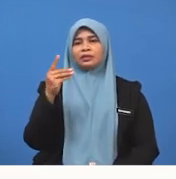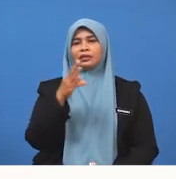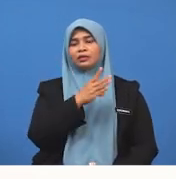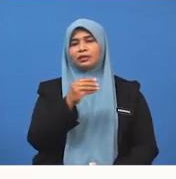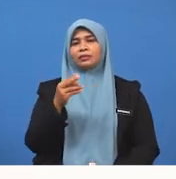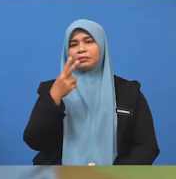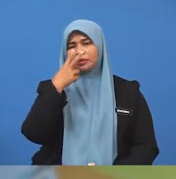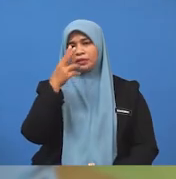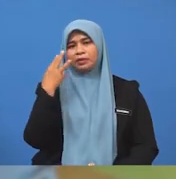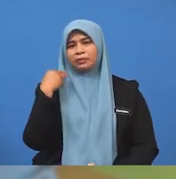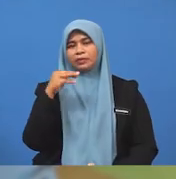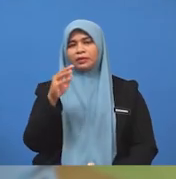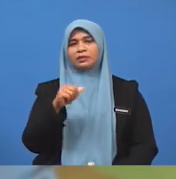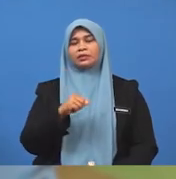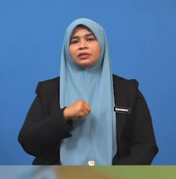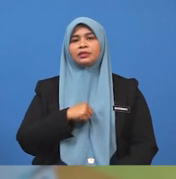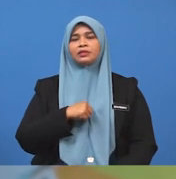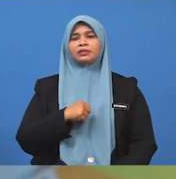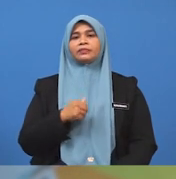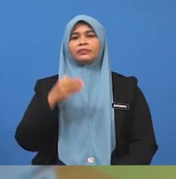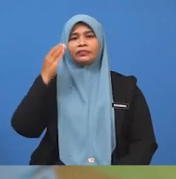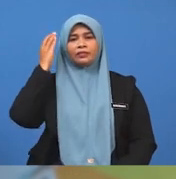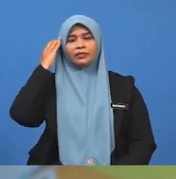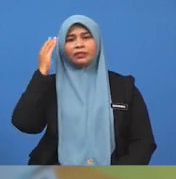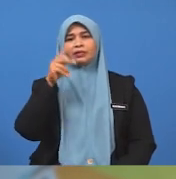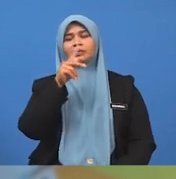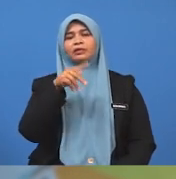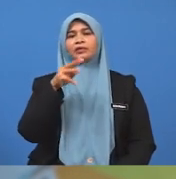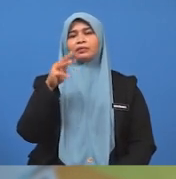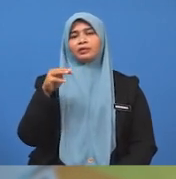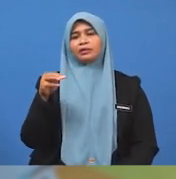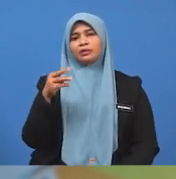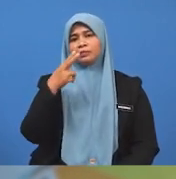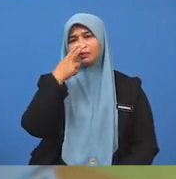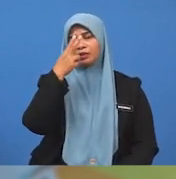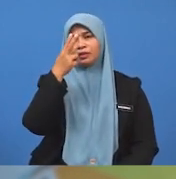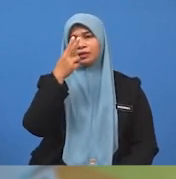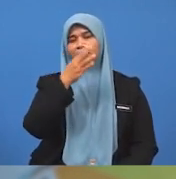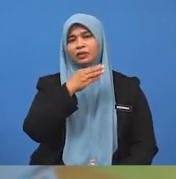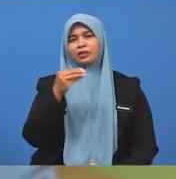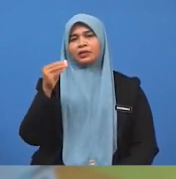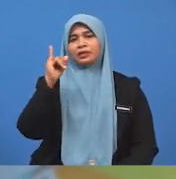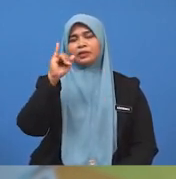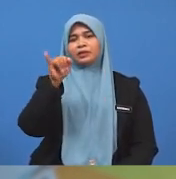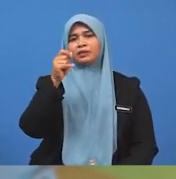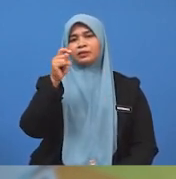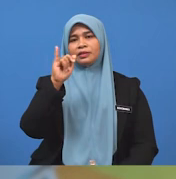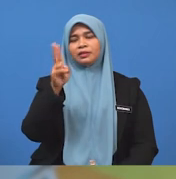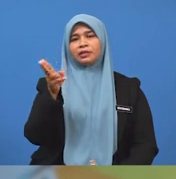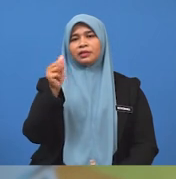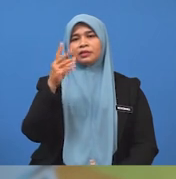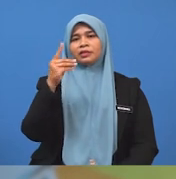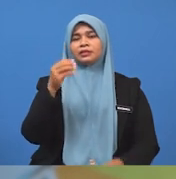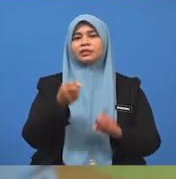sendiri temukan murid-murid pandangan dan ijtihad sahabat diterima Kelana